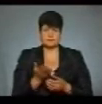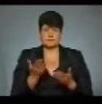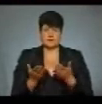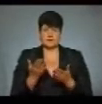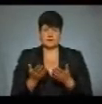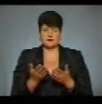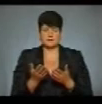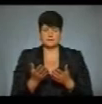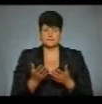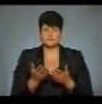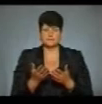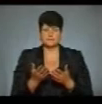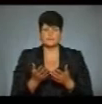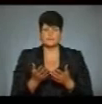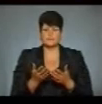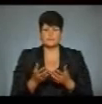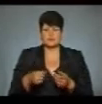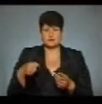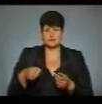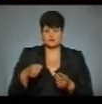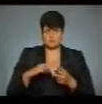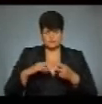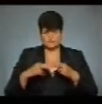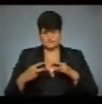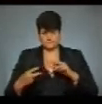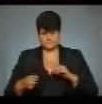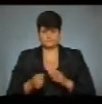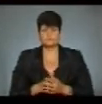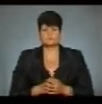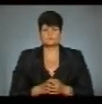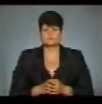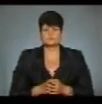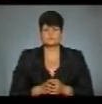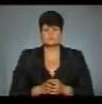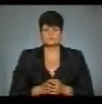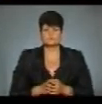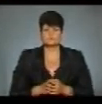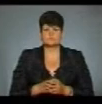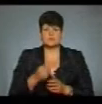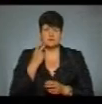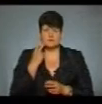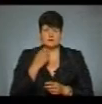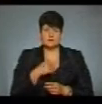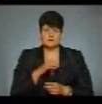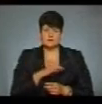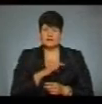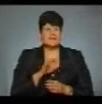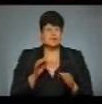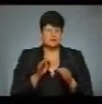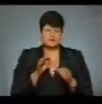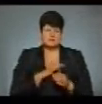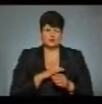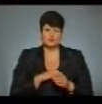перетворюється відповідно на сумочку. Ось. І зазвичай я не використовую кульки